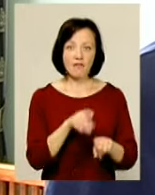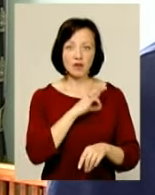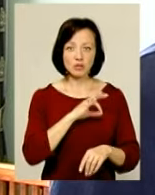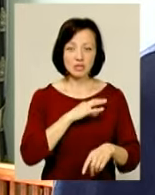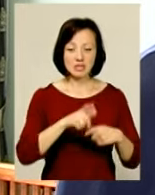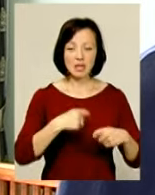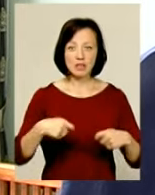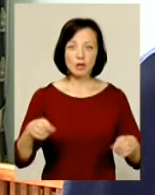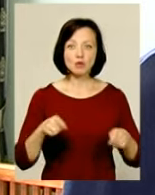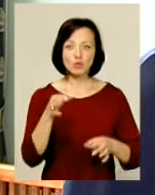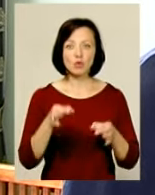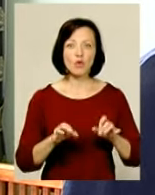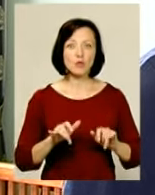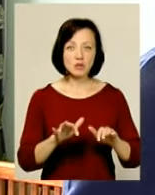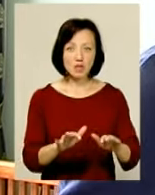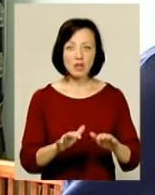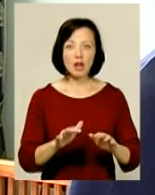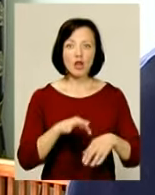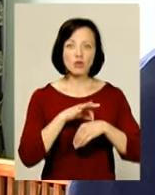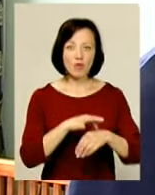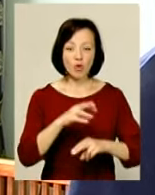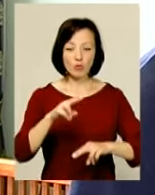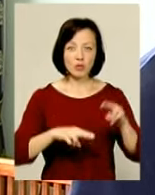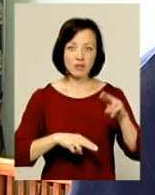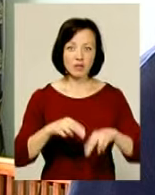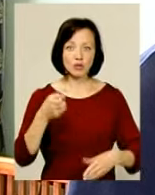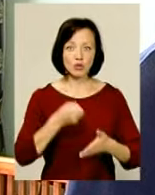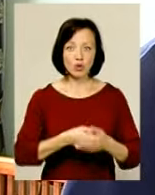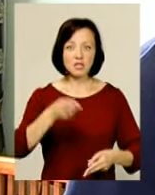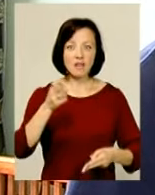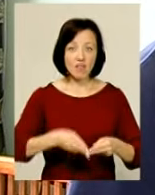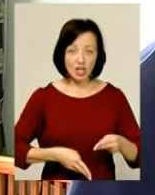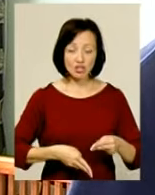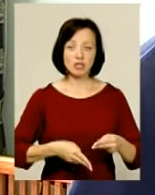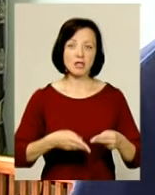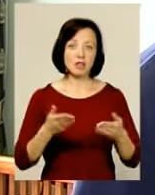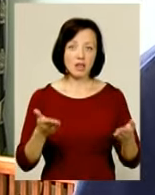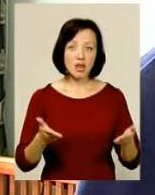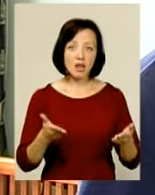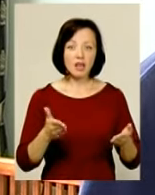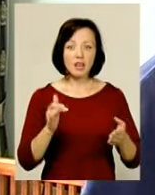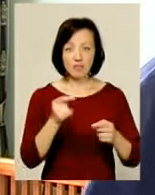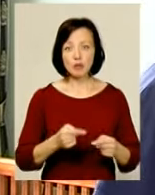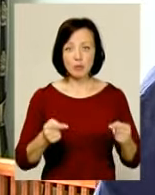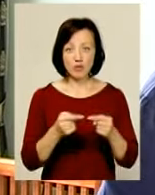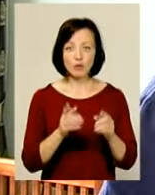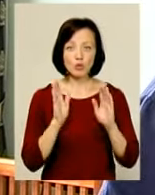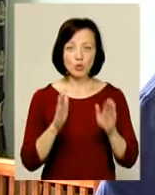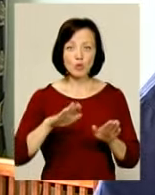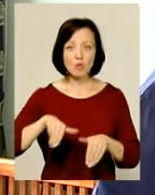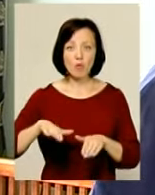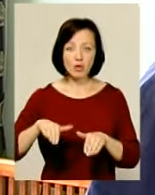Затягуючи судові процеси, доводять об'єкт до завершення будівництва. І, відповідно, будуть потім,